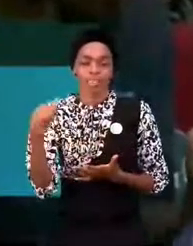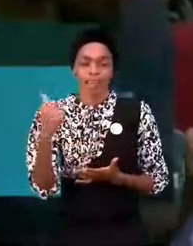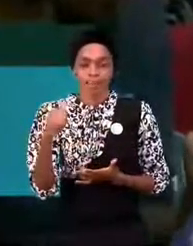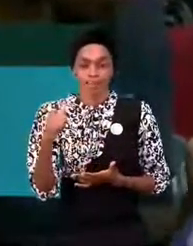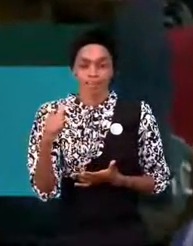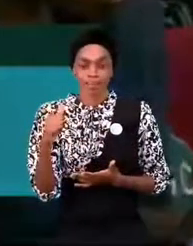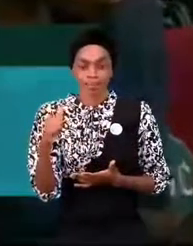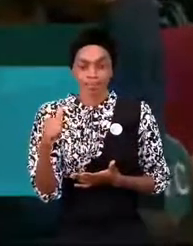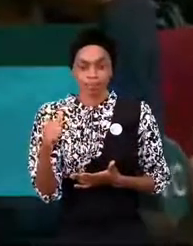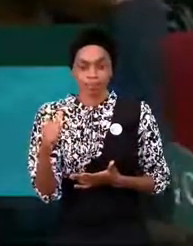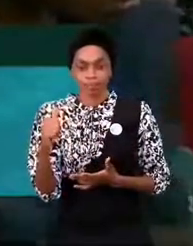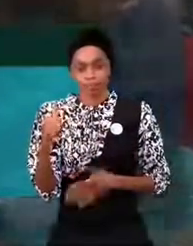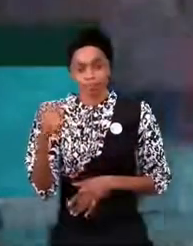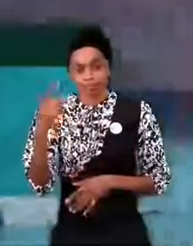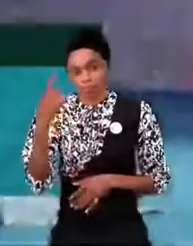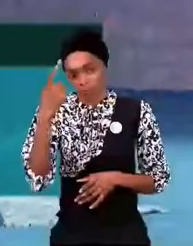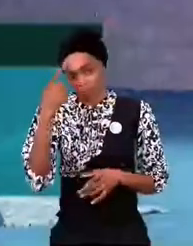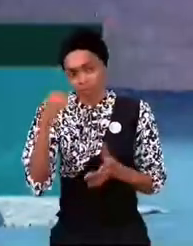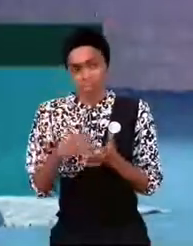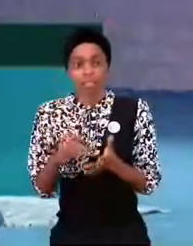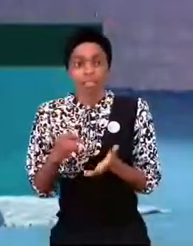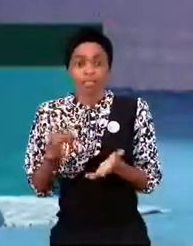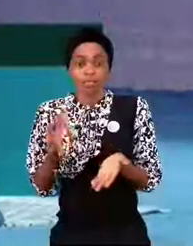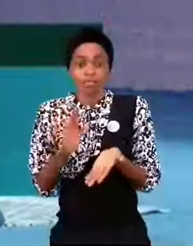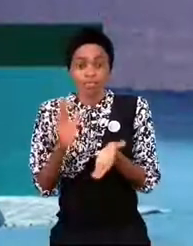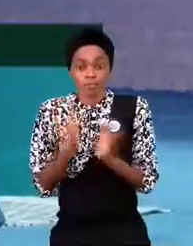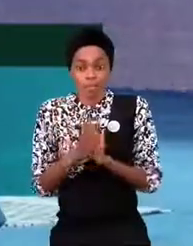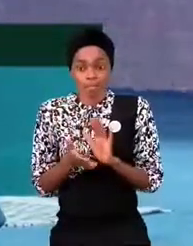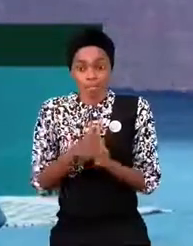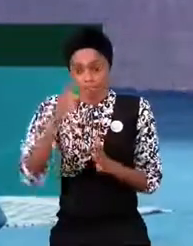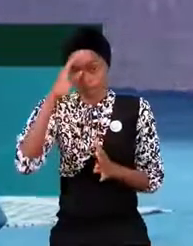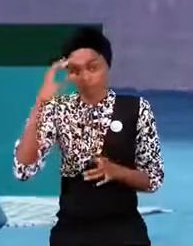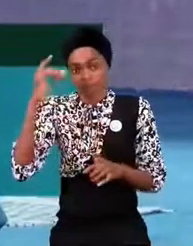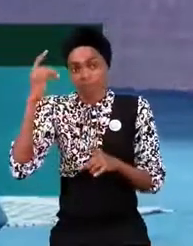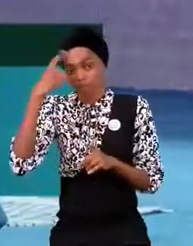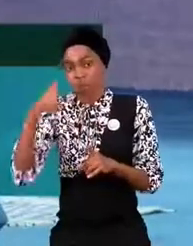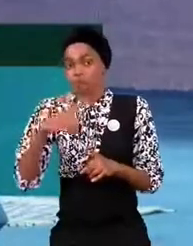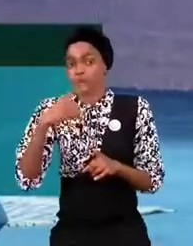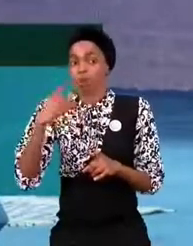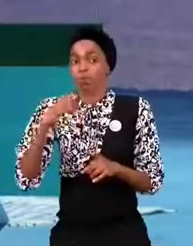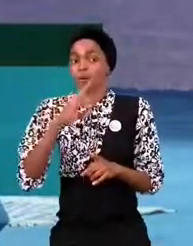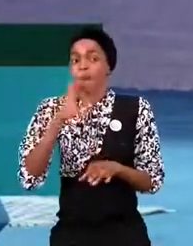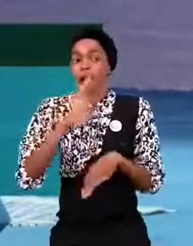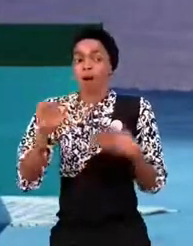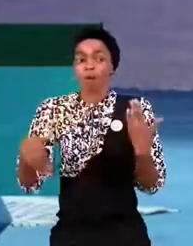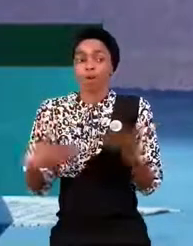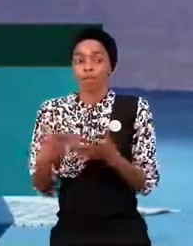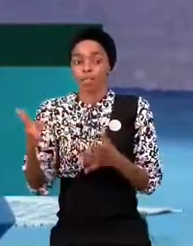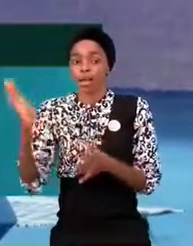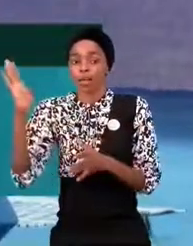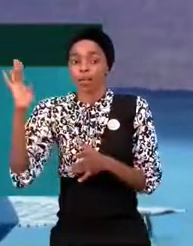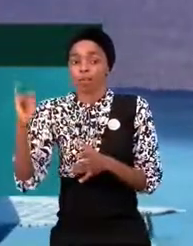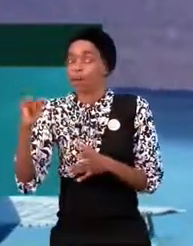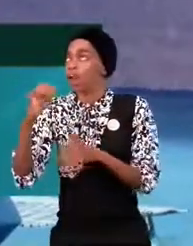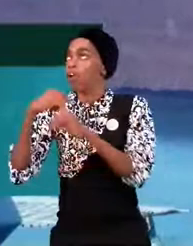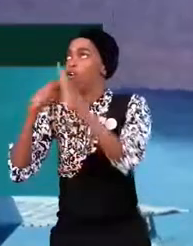effet que celui pour qui et par qui sont toutes choses et qui voulait conduire à la